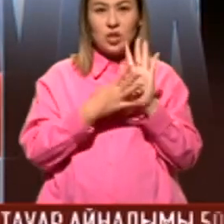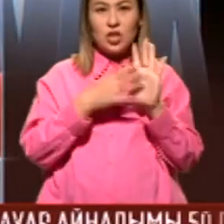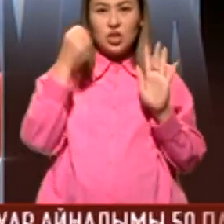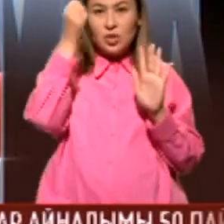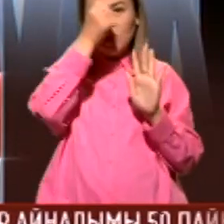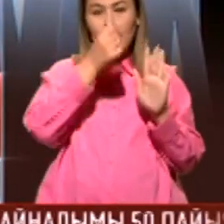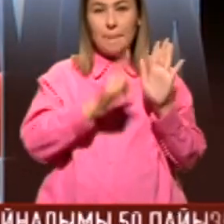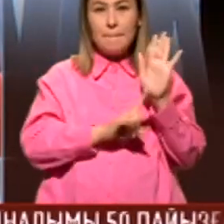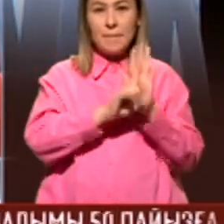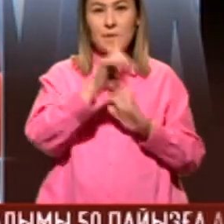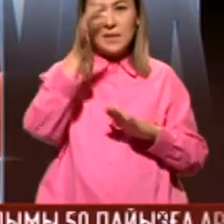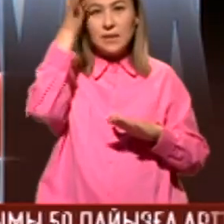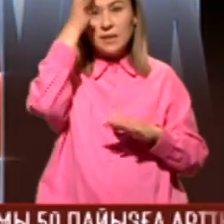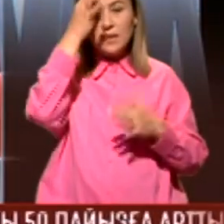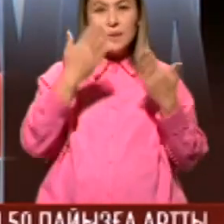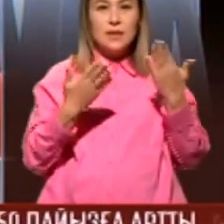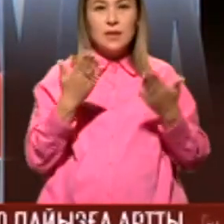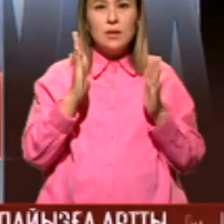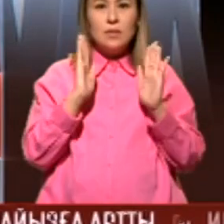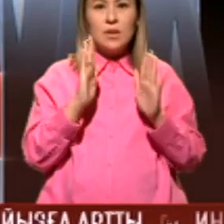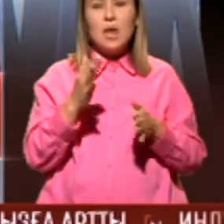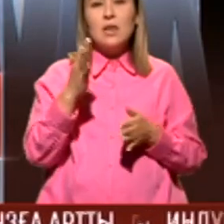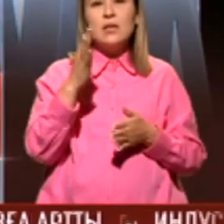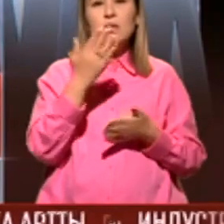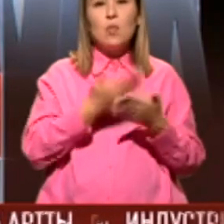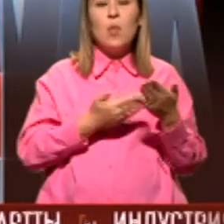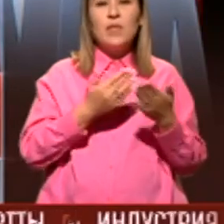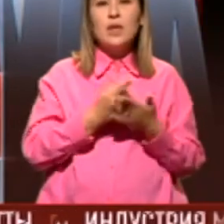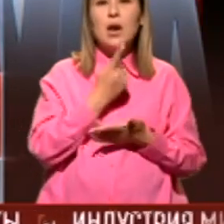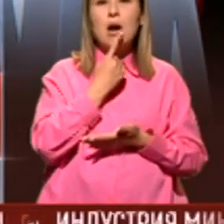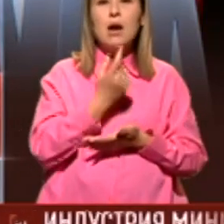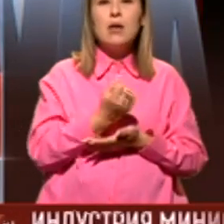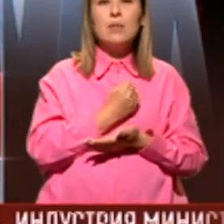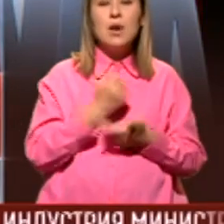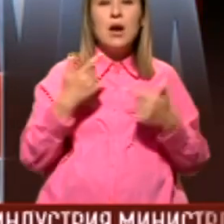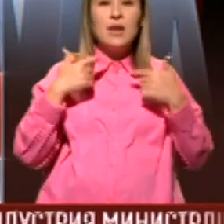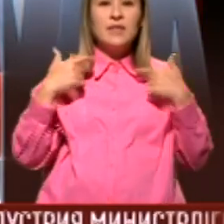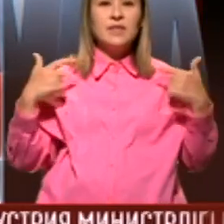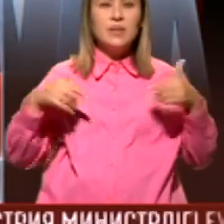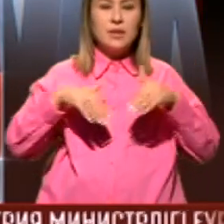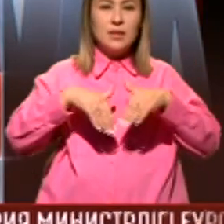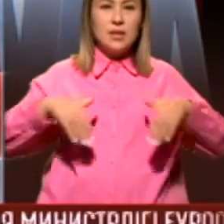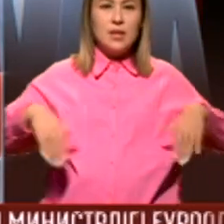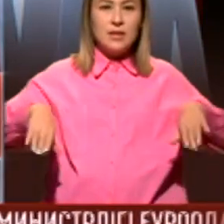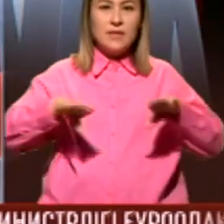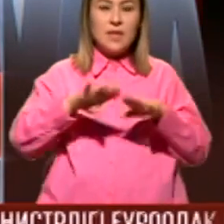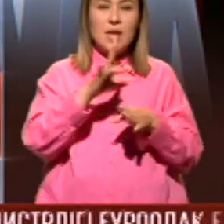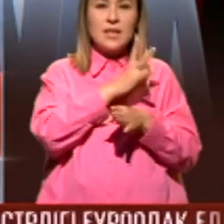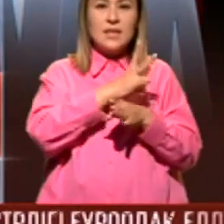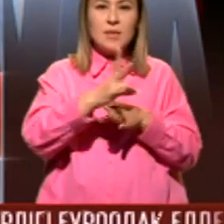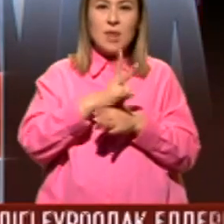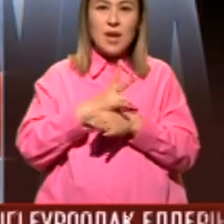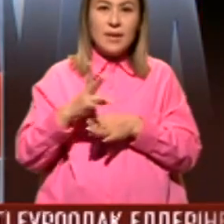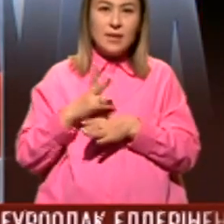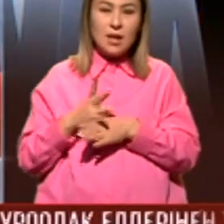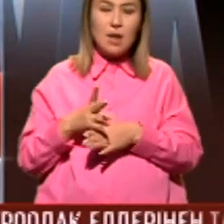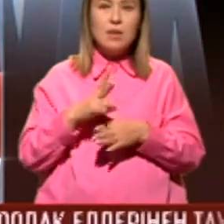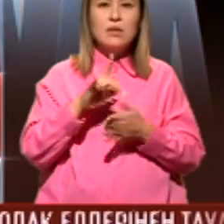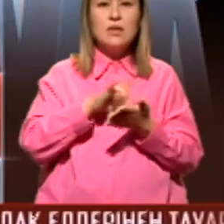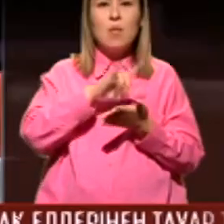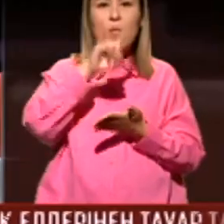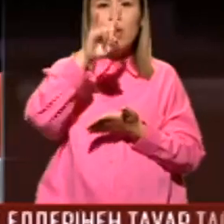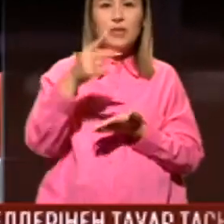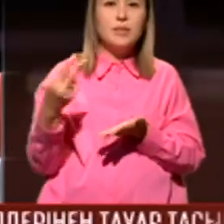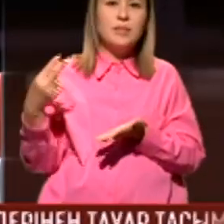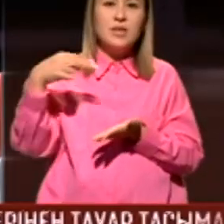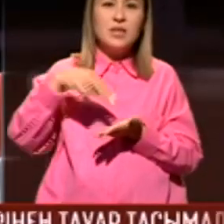алсаңыздар, сол кезде жүрген сол Совет одағының армиясының офицерлері анау зымырандарға нелерге самолеттерге мініп